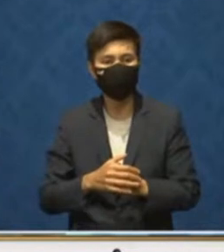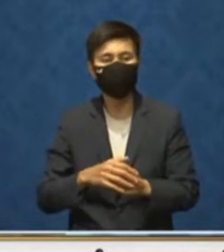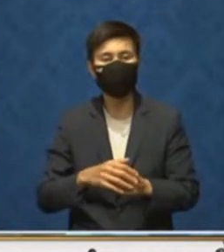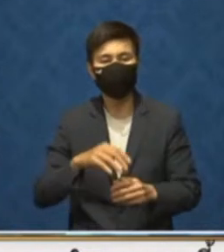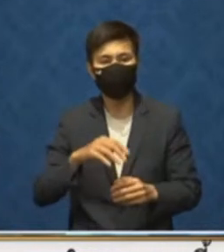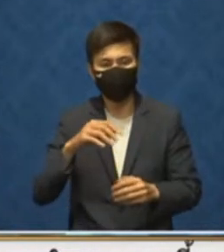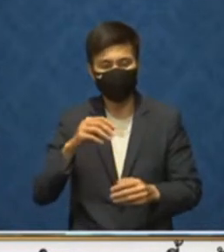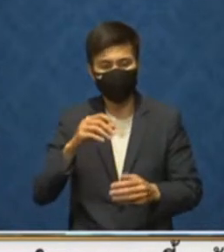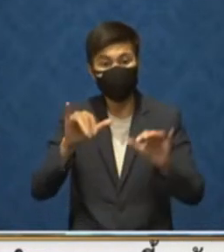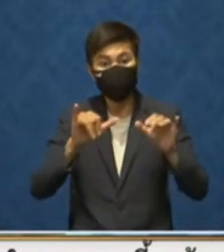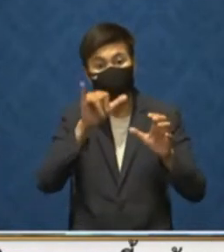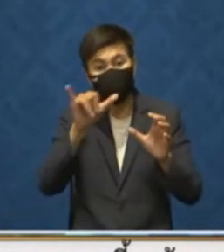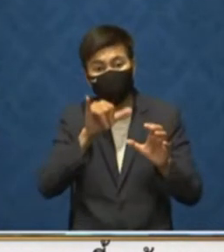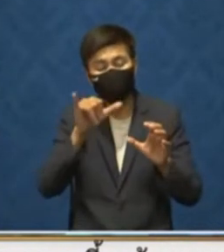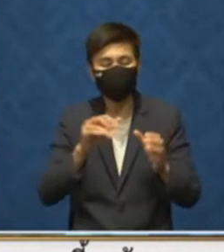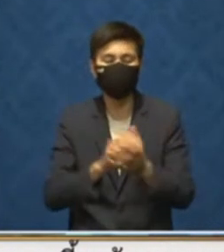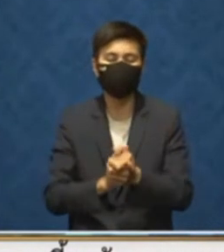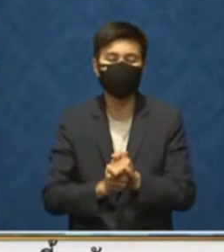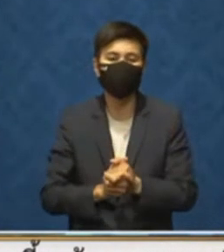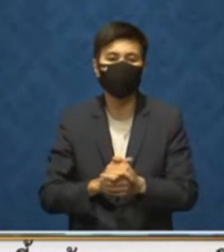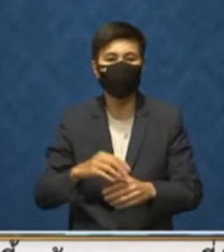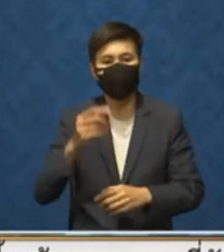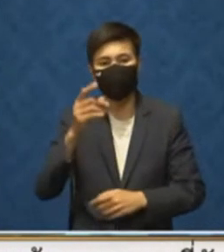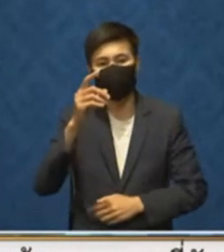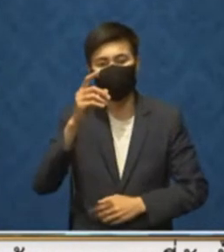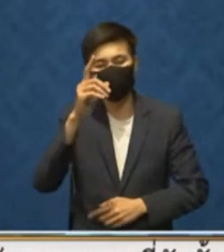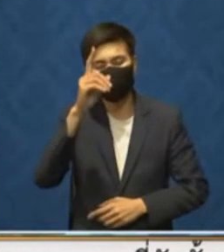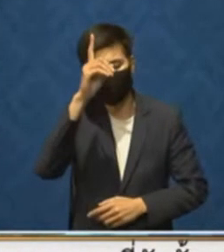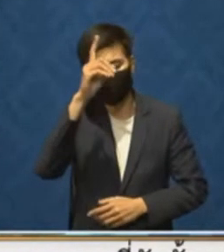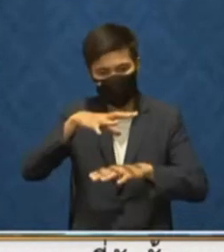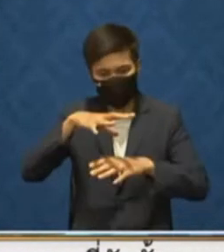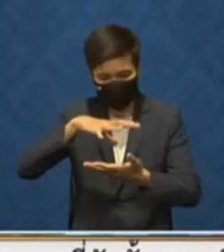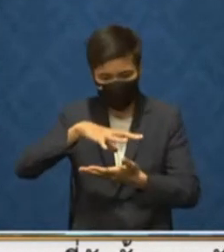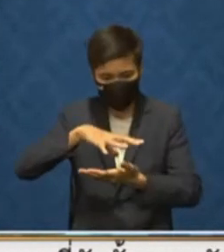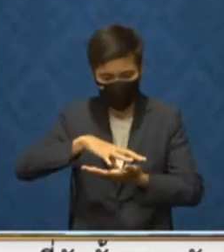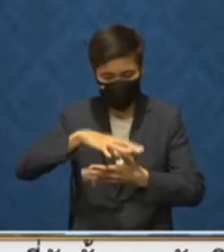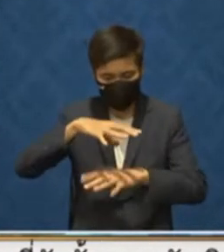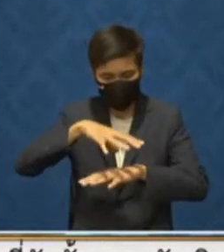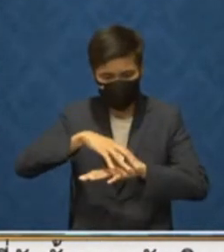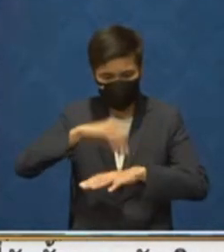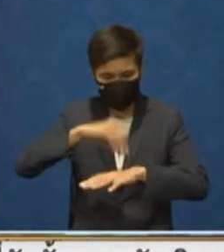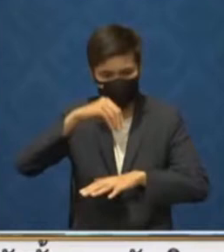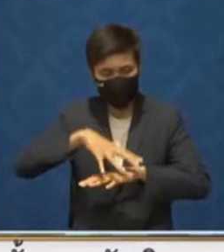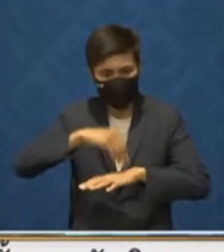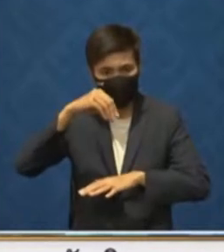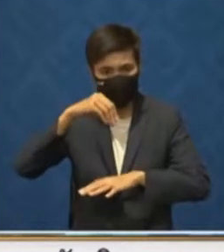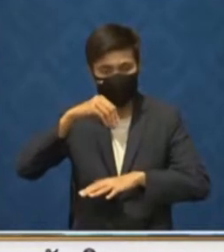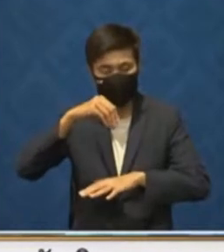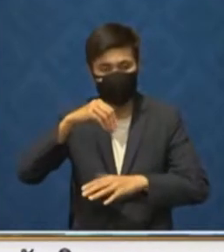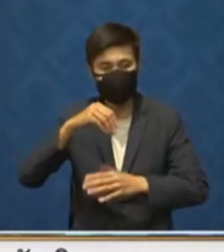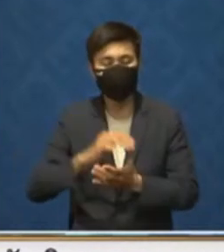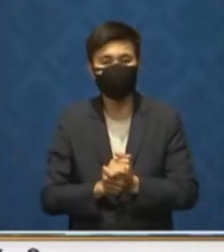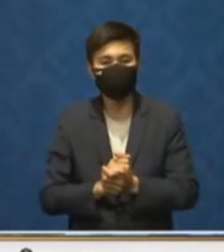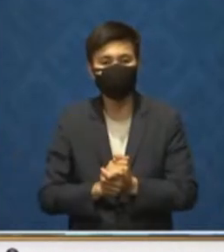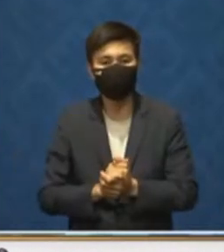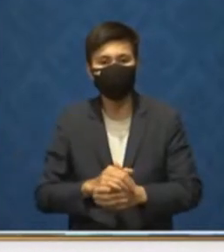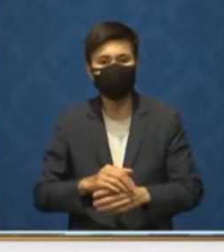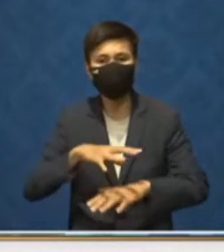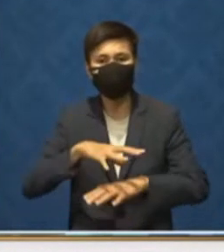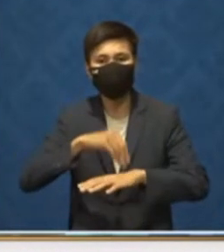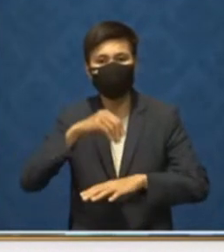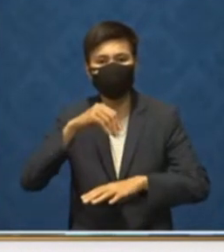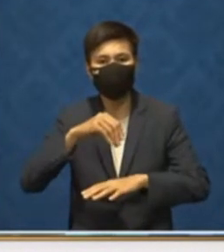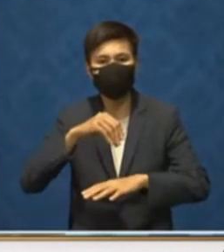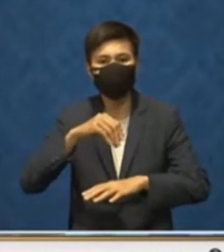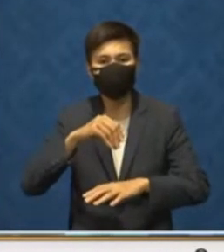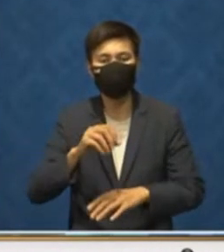สวีเดนนะครับสิงคโปร์ได้พวกเดียวนะฮะไอ้ไม่ใช่เส้นมากสวีเดน-ฟินแลนด์